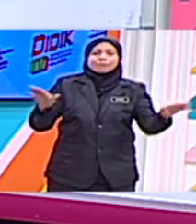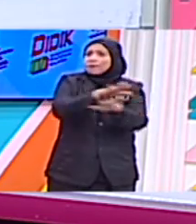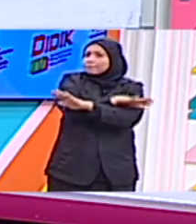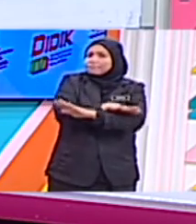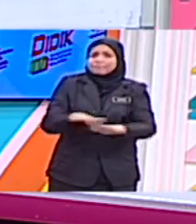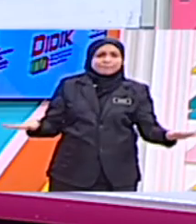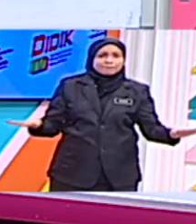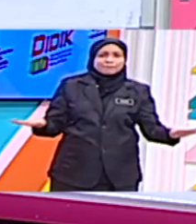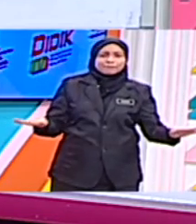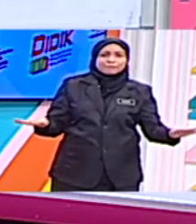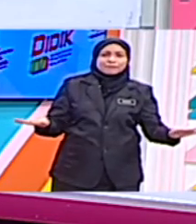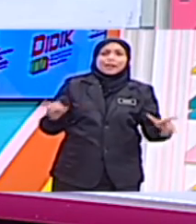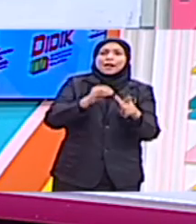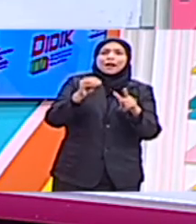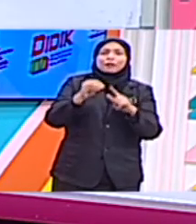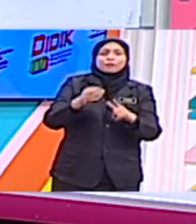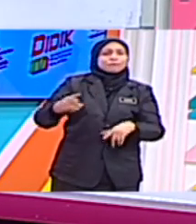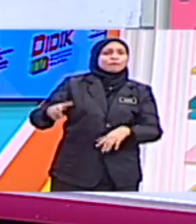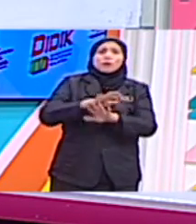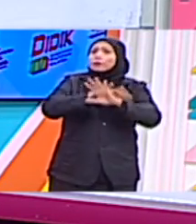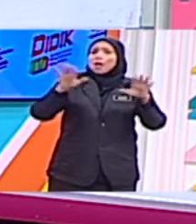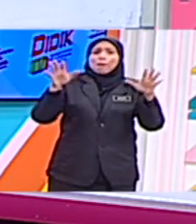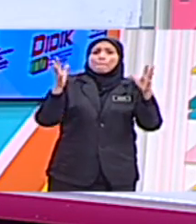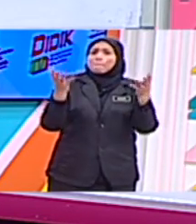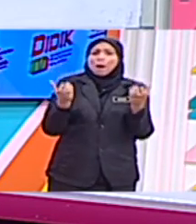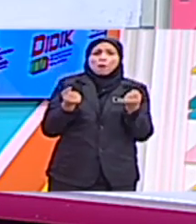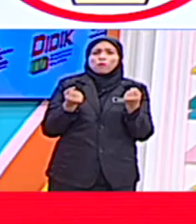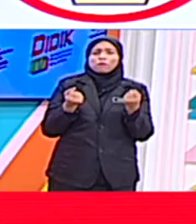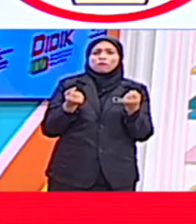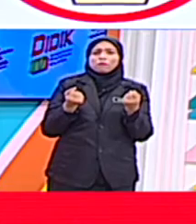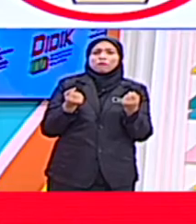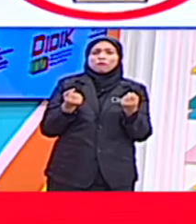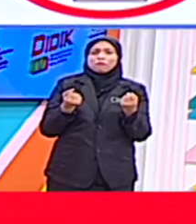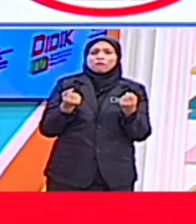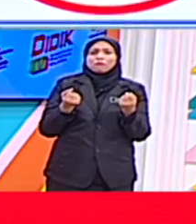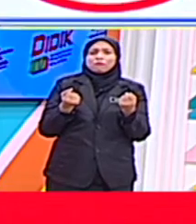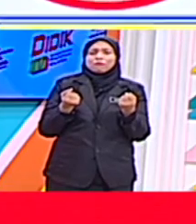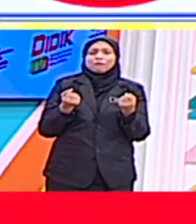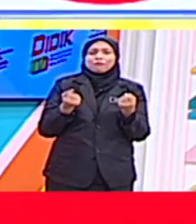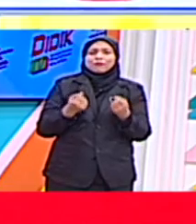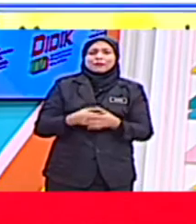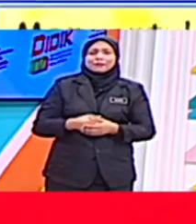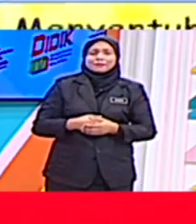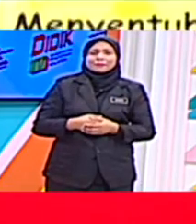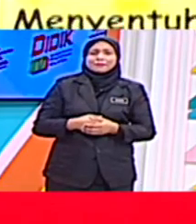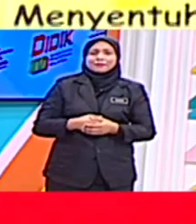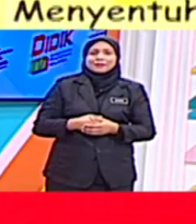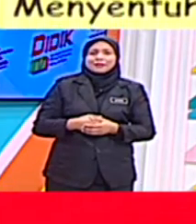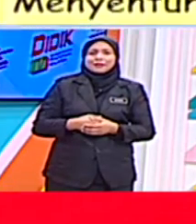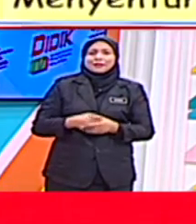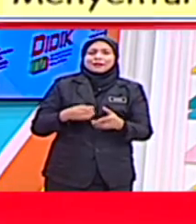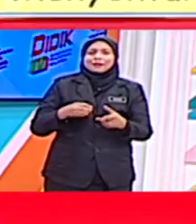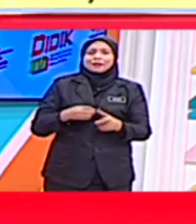jangan. Atau tak mahu. Atau tidak. Atau sebelah. Atau tak boleh. Tak boleh.